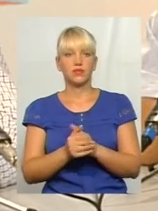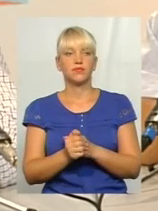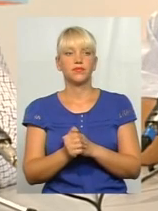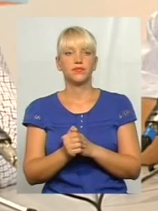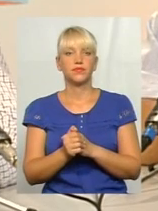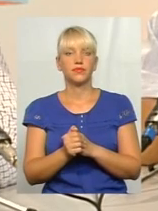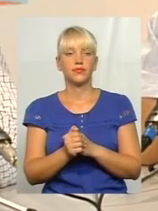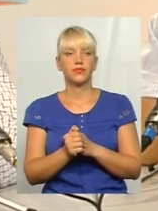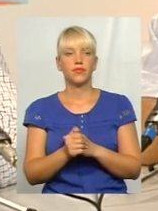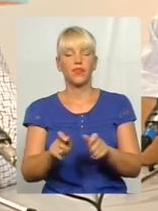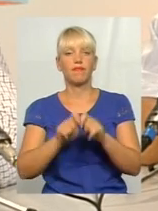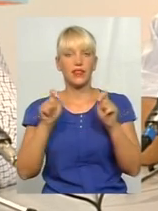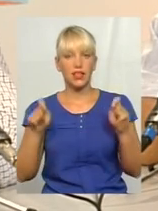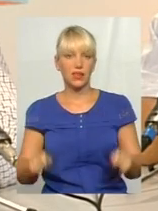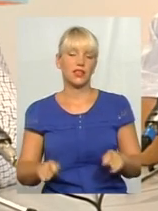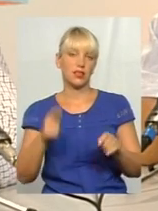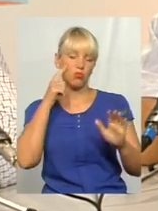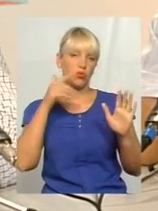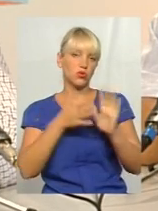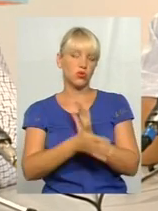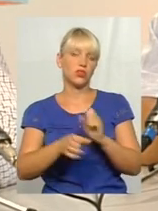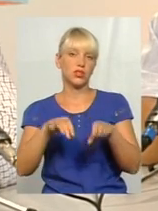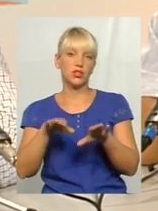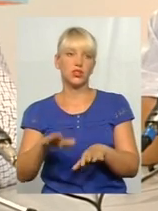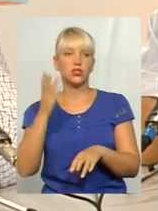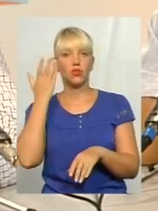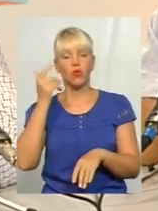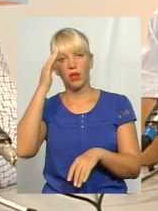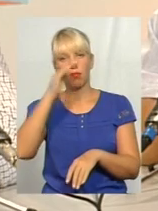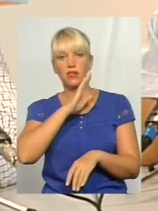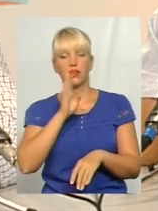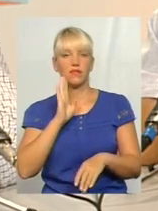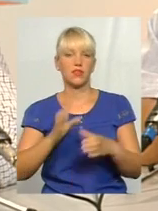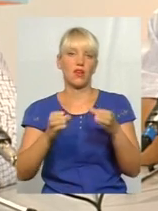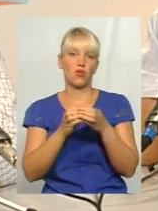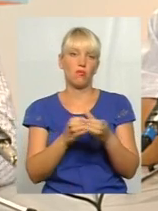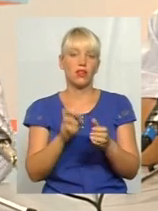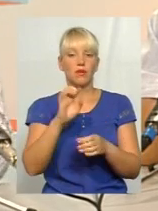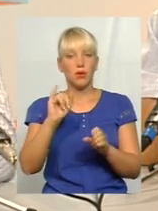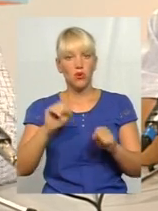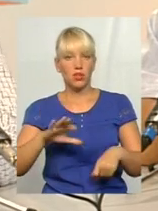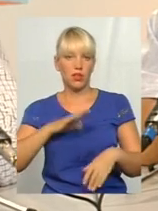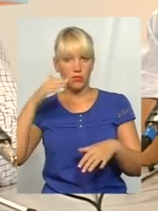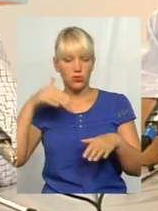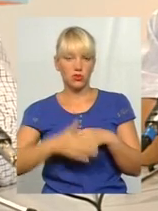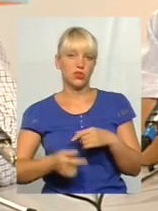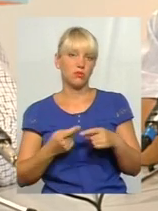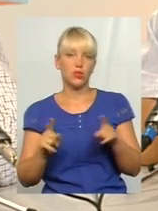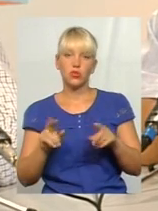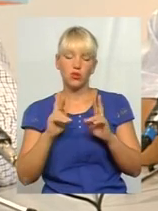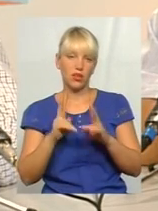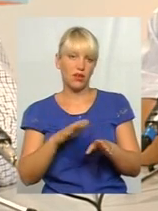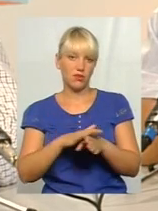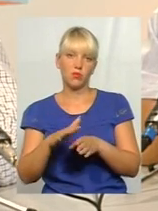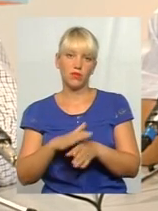демократичних відкритих прозорих рішень коли і батьківська громада могла би зрозуміти що і як відбувається